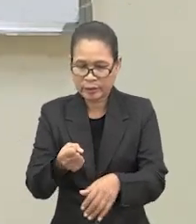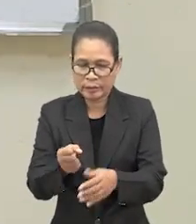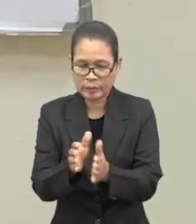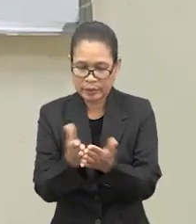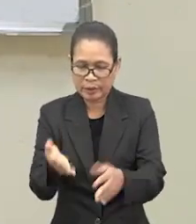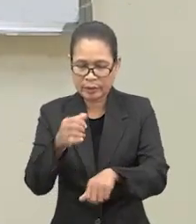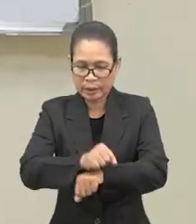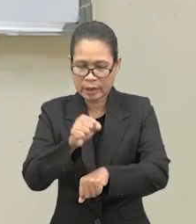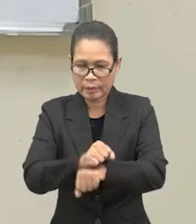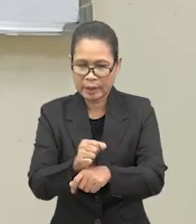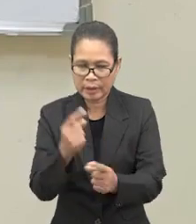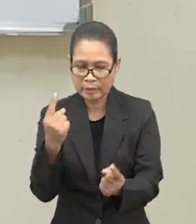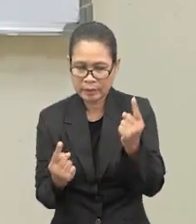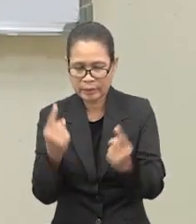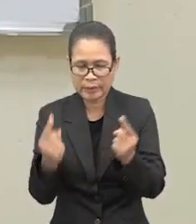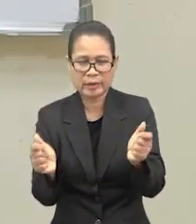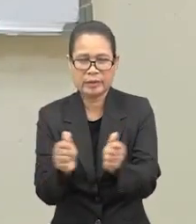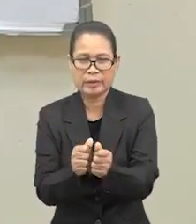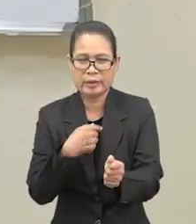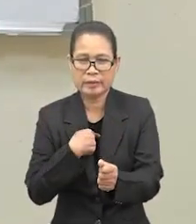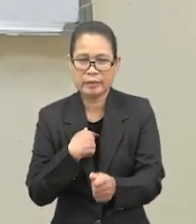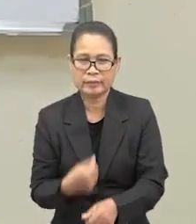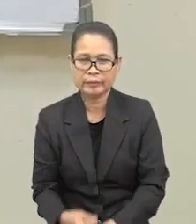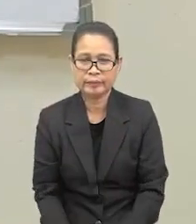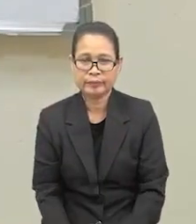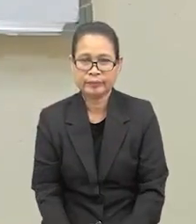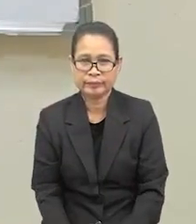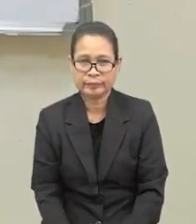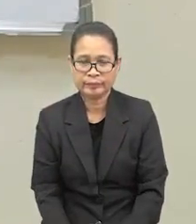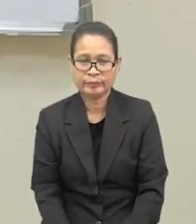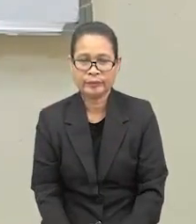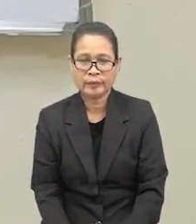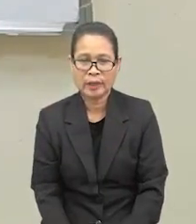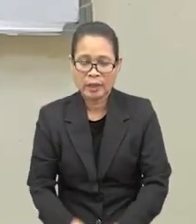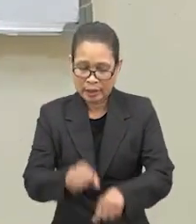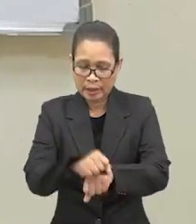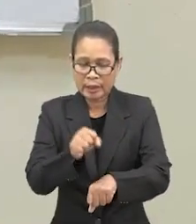Dạ, chẳng con lơ kịch ca tia con láng. Đã bây tiên chỉ môi nâng nẹ cử.